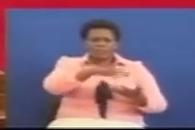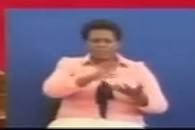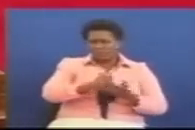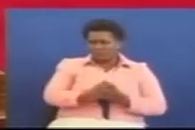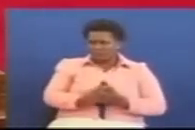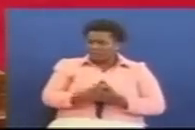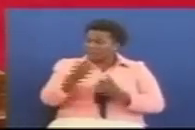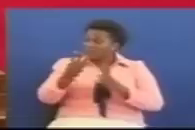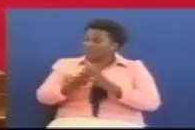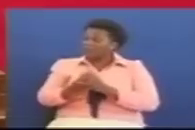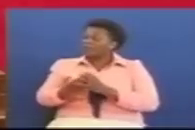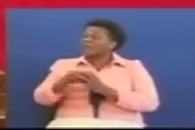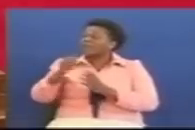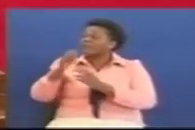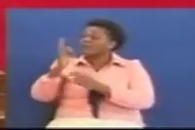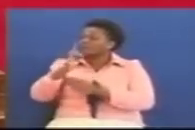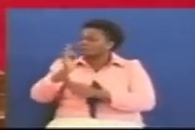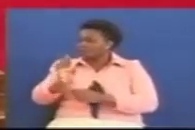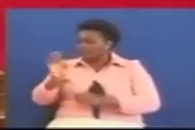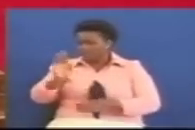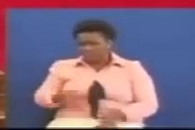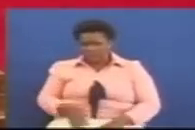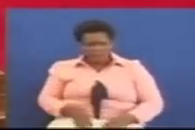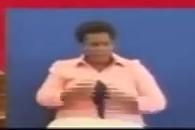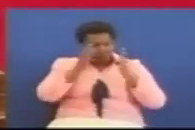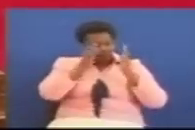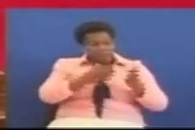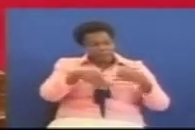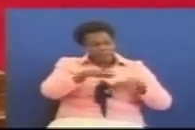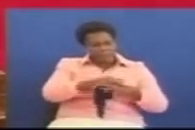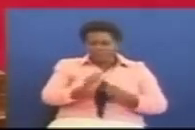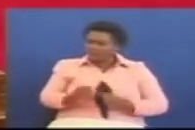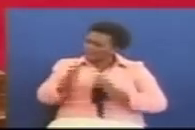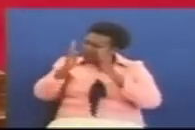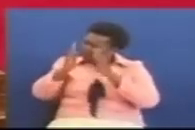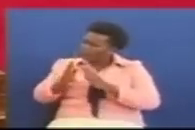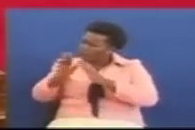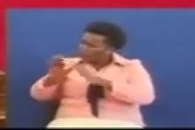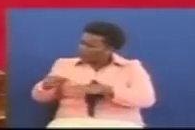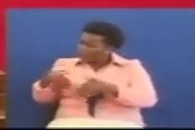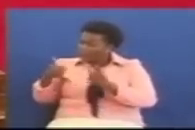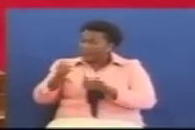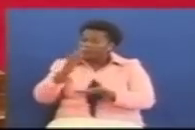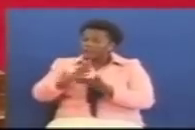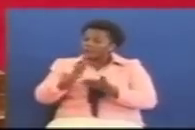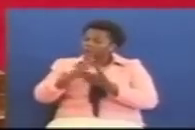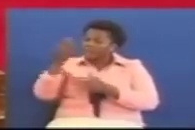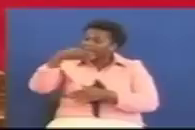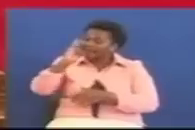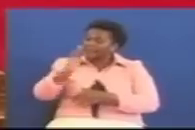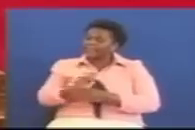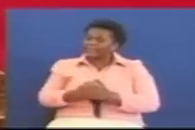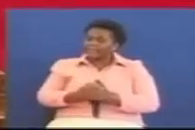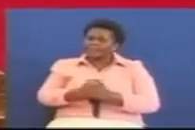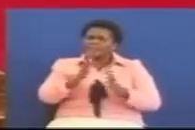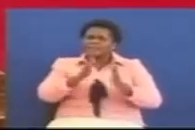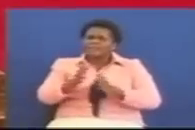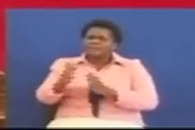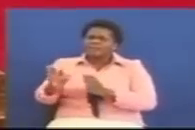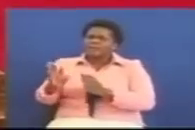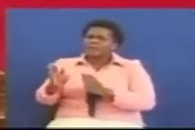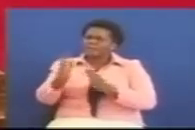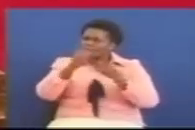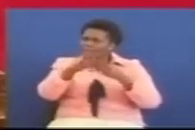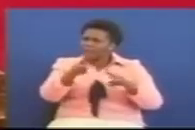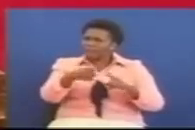tumbaku. Mheshimiwa Mwenyekiti na Mheshimiwa Bunge, mikakati ya serikali ya kuhakikisha tunapata mazao ya masoko ya uhakika kwa